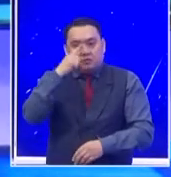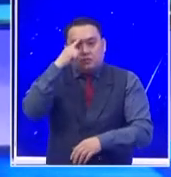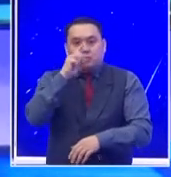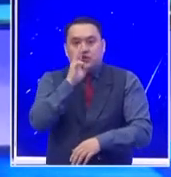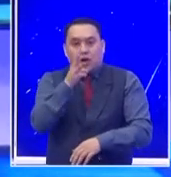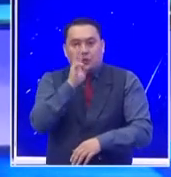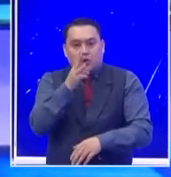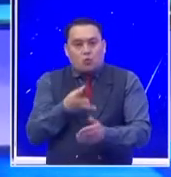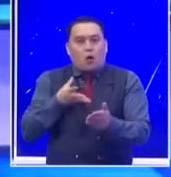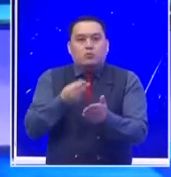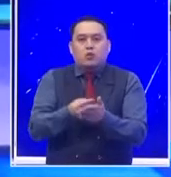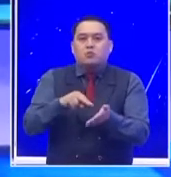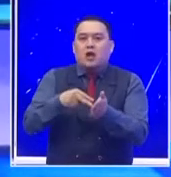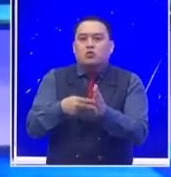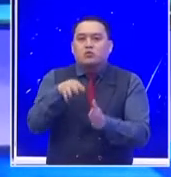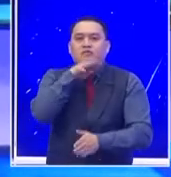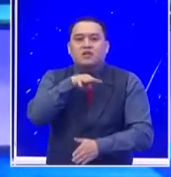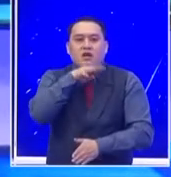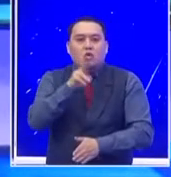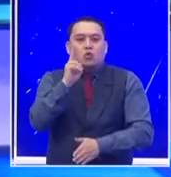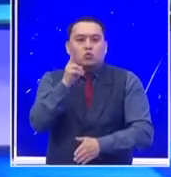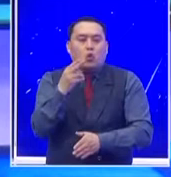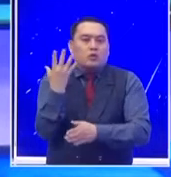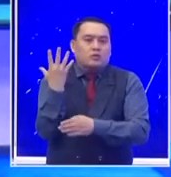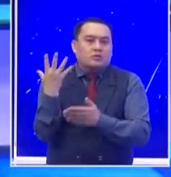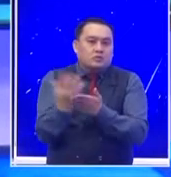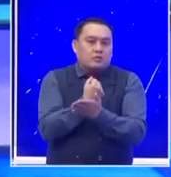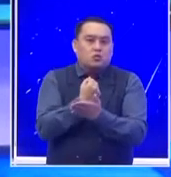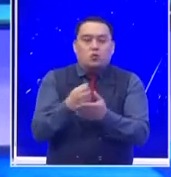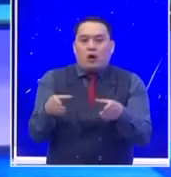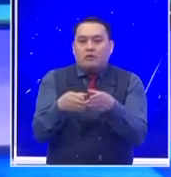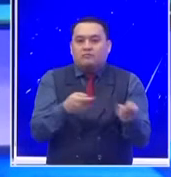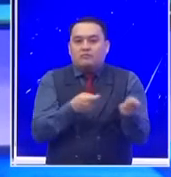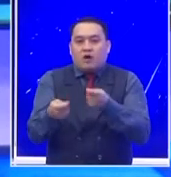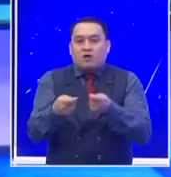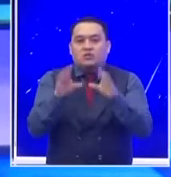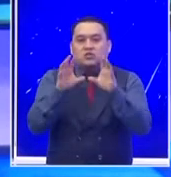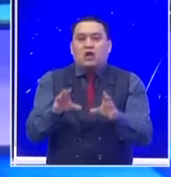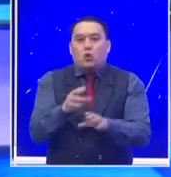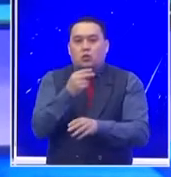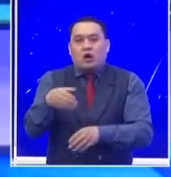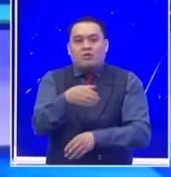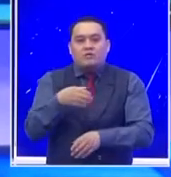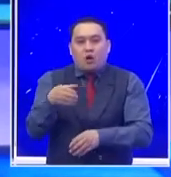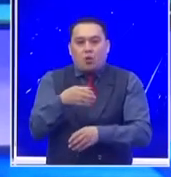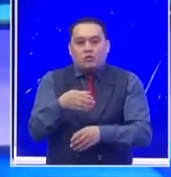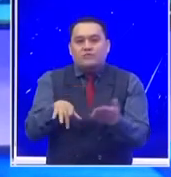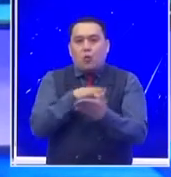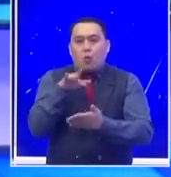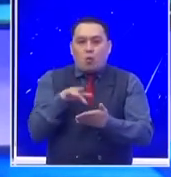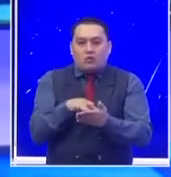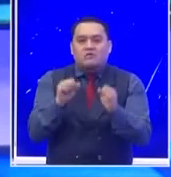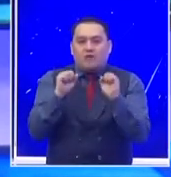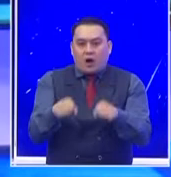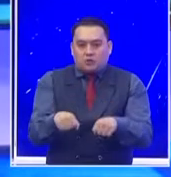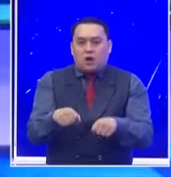текели планирует отдать тому кто выявит организованную группу занимающийся доставкой контрафактной алкогольной продукции в город поощрительные